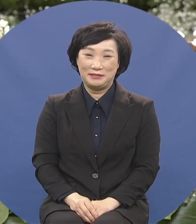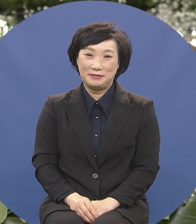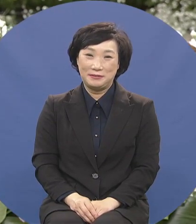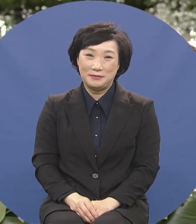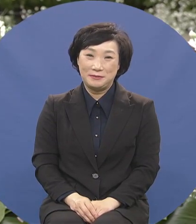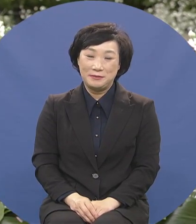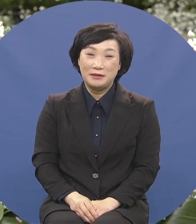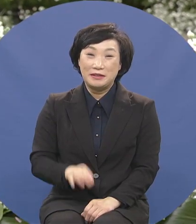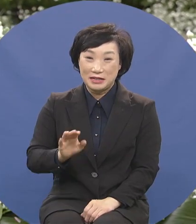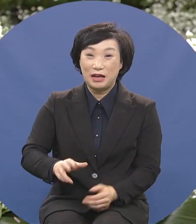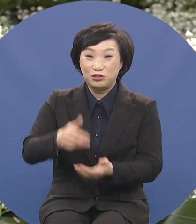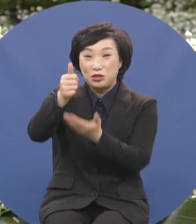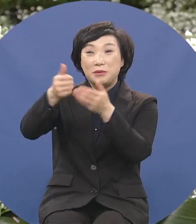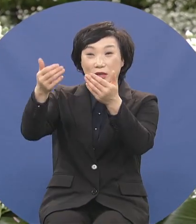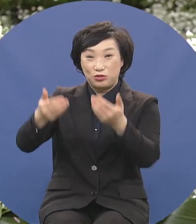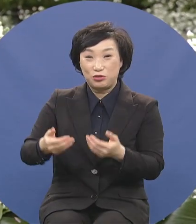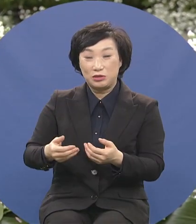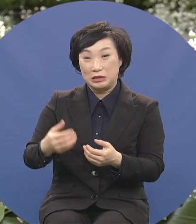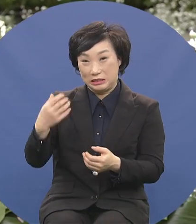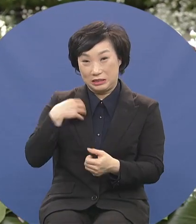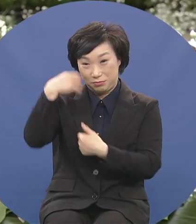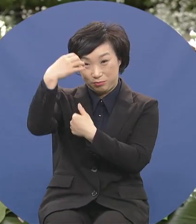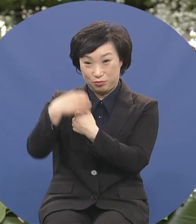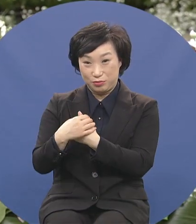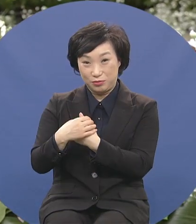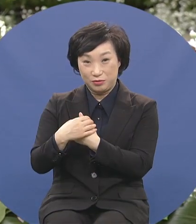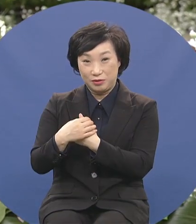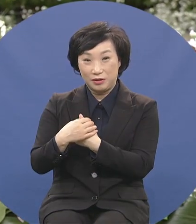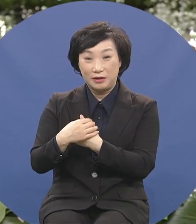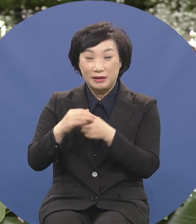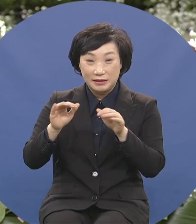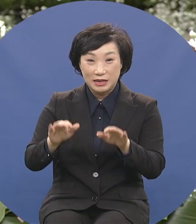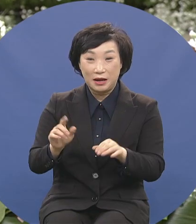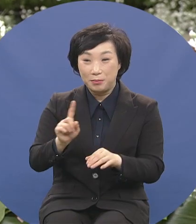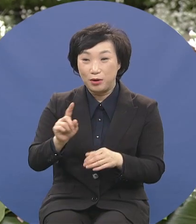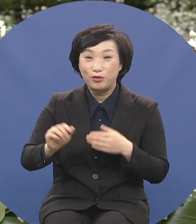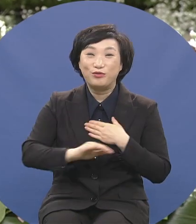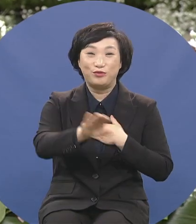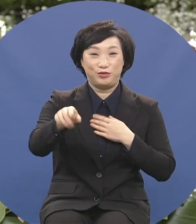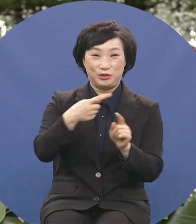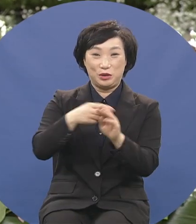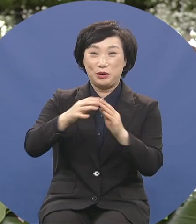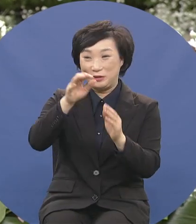그러므로 주께서 주신 직분, 우리 교회는